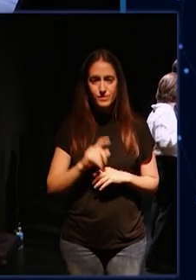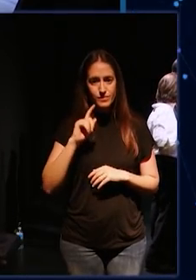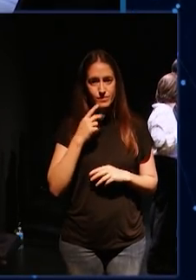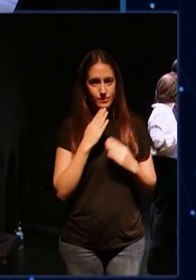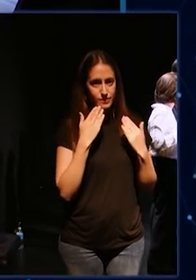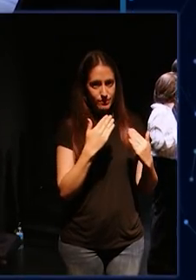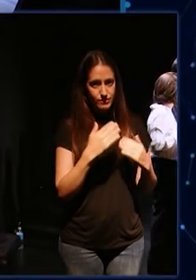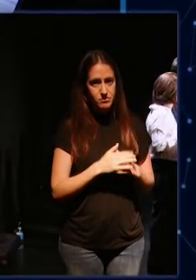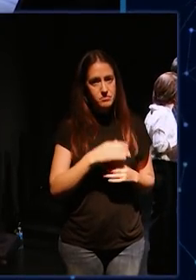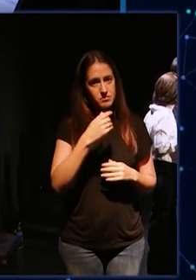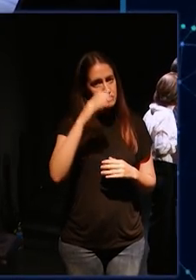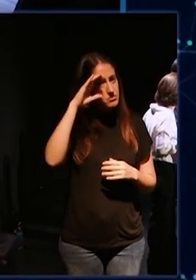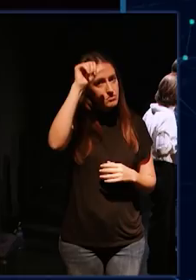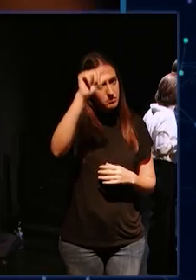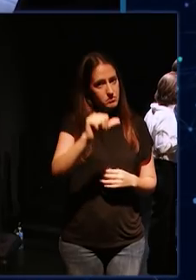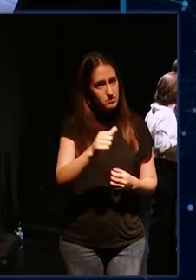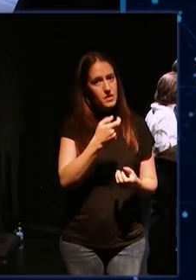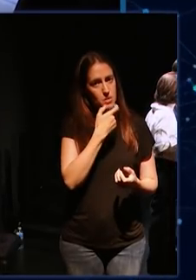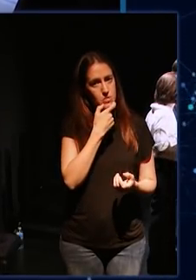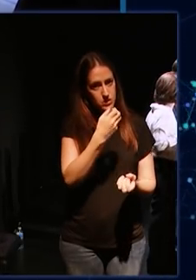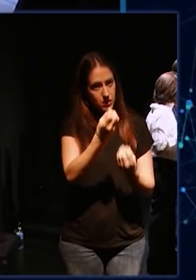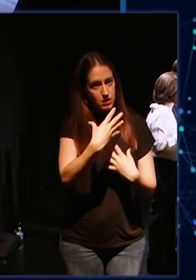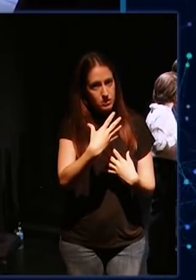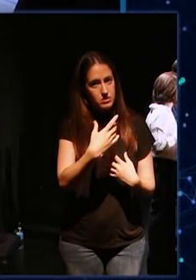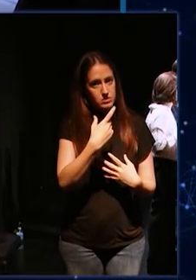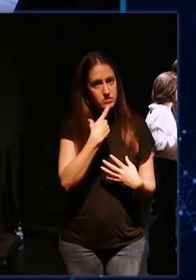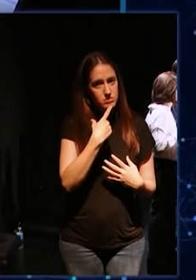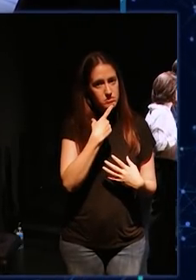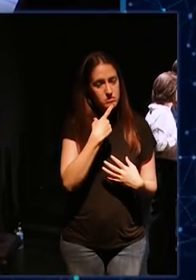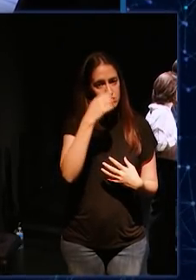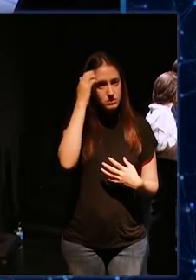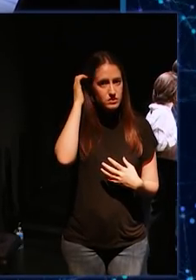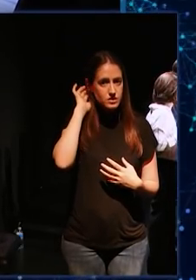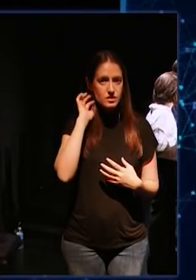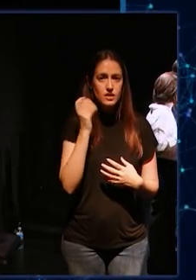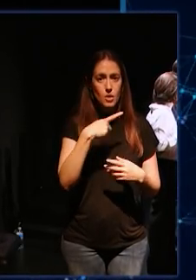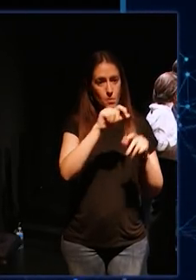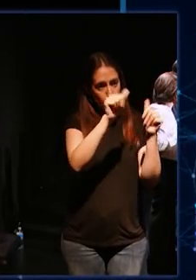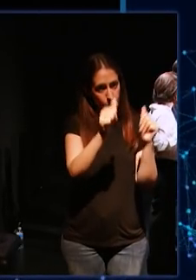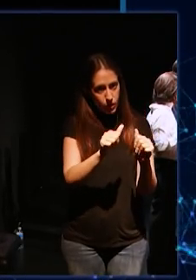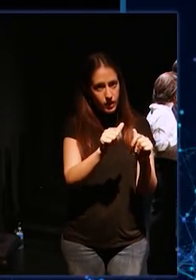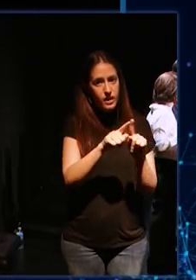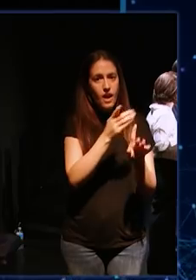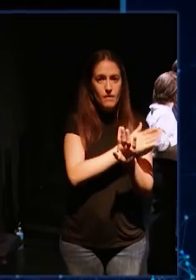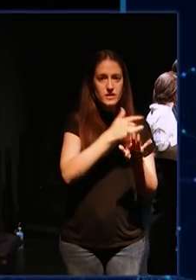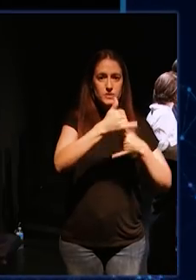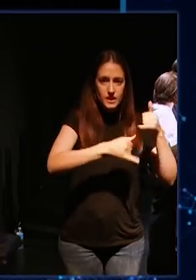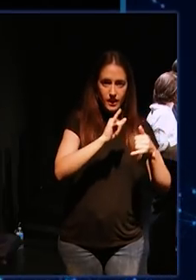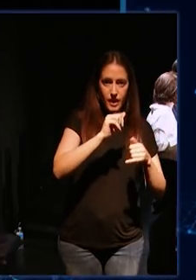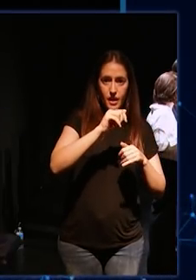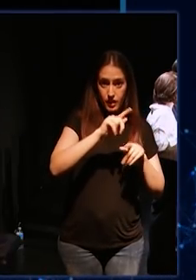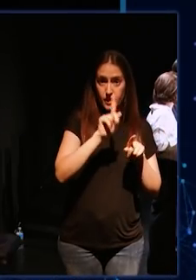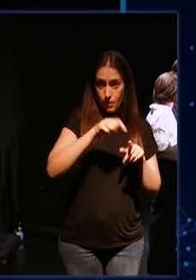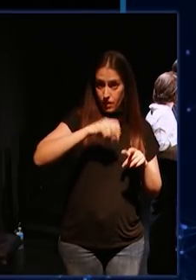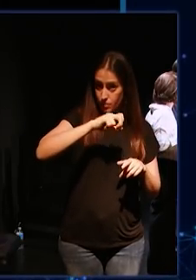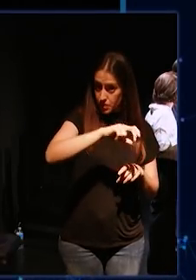Ens agrada escoltar el senyor Quesada, que també ja reconeixia abans que el seu model també és en bicicleta i a peu, i ara també per l'habitatge social.